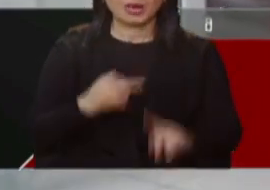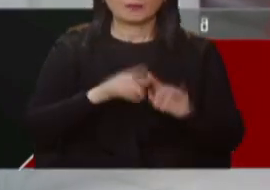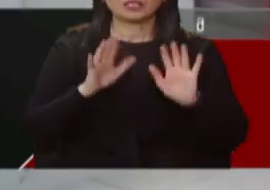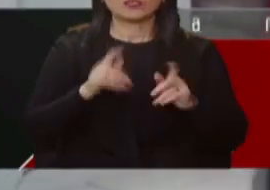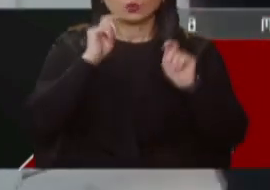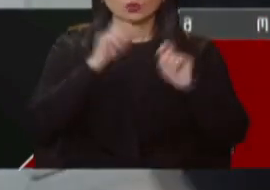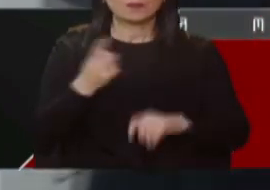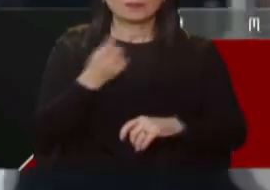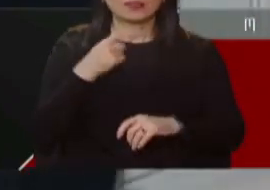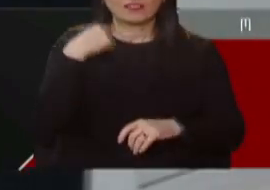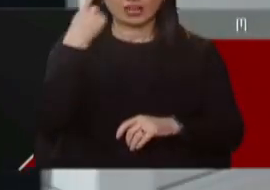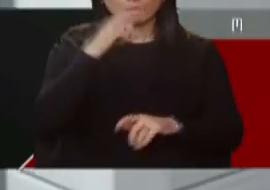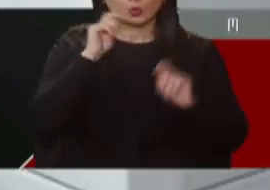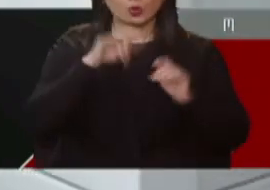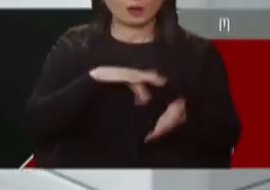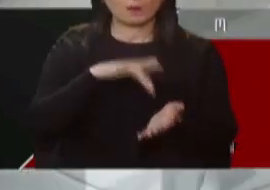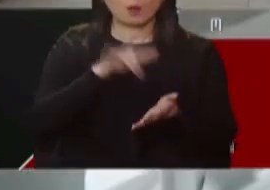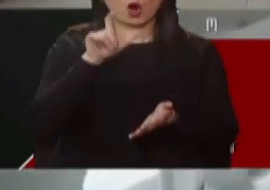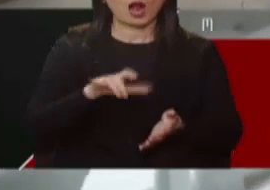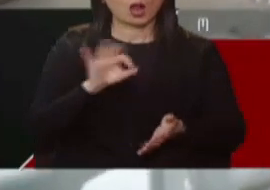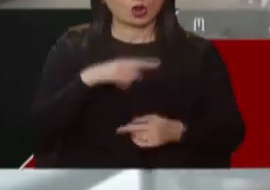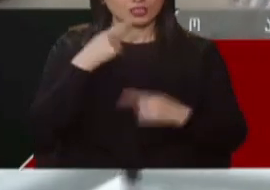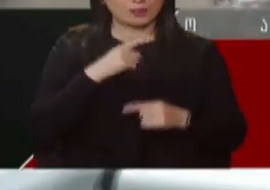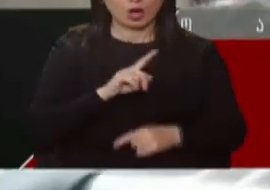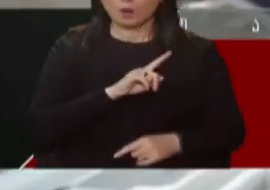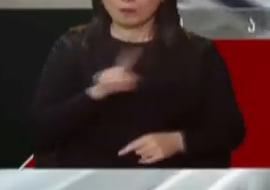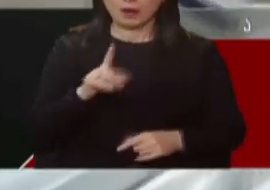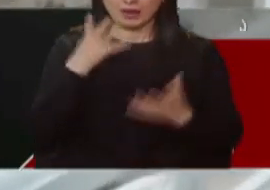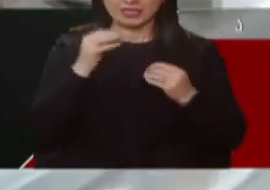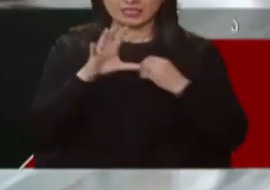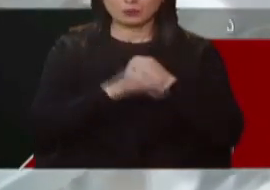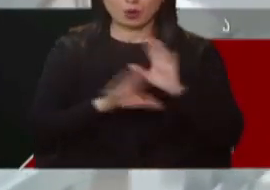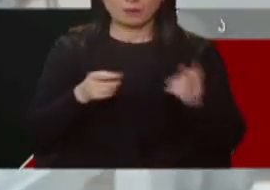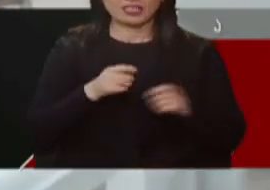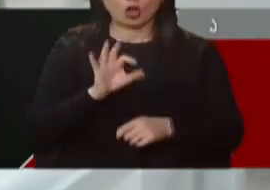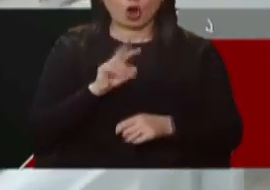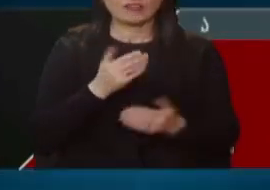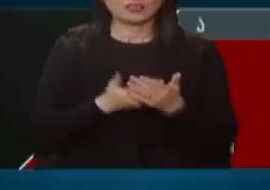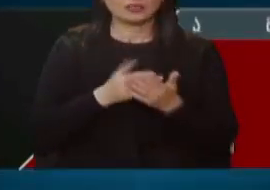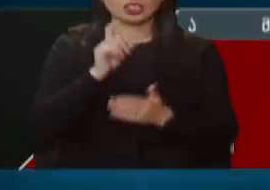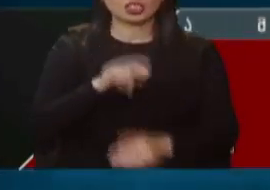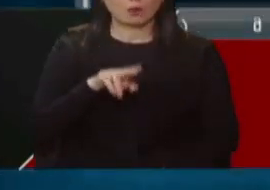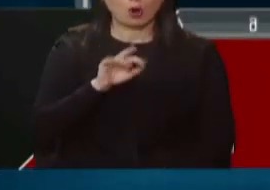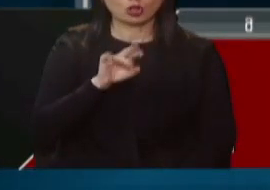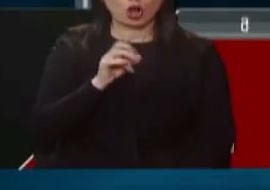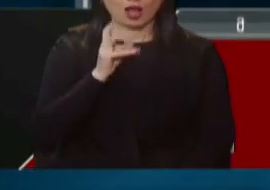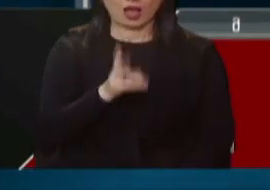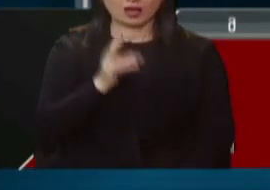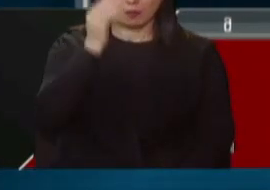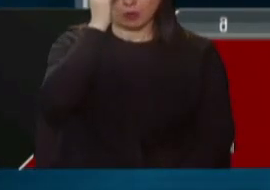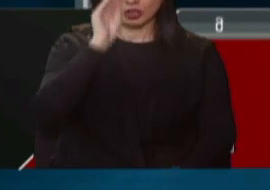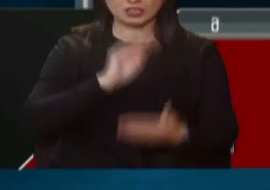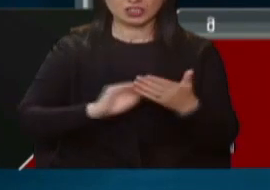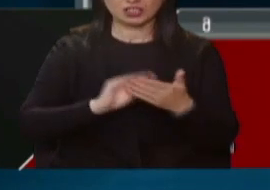შემთხვევაში უკრაინის პირველი პირი უკრაინის მოქალაქეზე საუბრობს, თუმცა როგორც დღის ბოლოს პრეზიდენტის ოფისის მრჩევლის მიხაილო პოდოლაკის